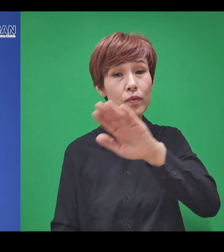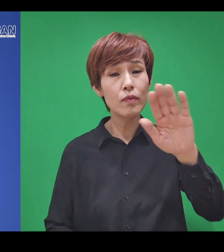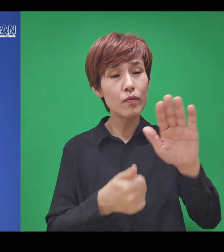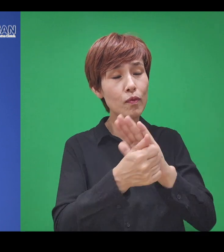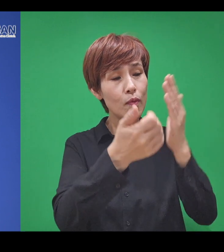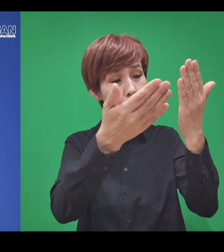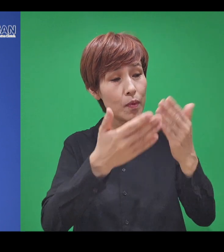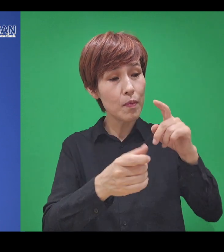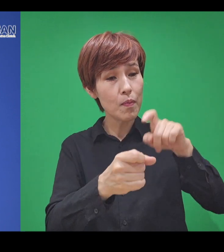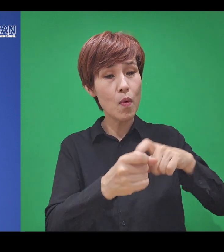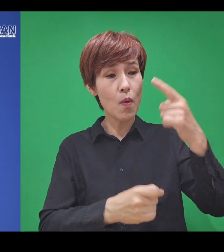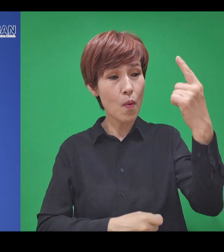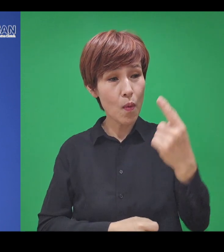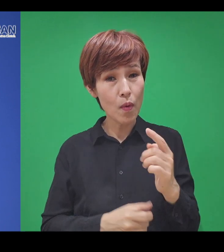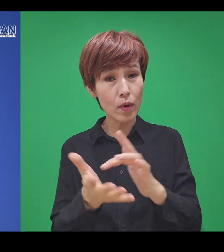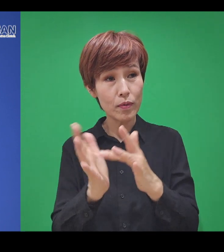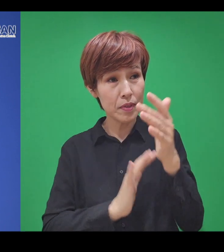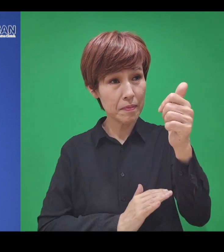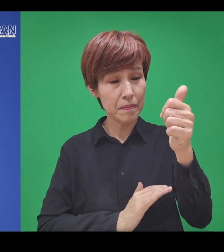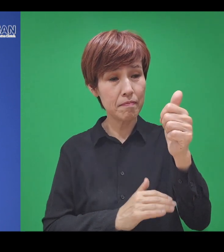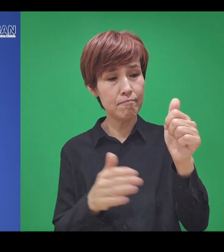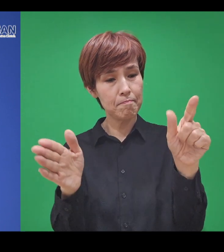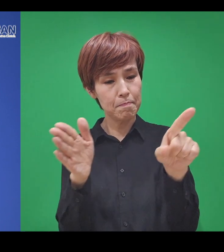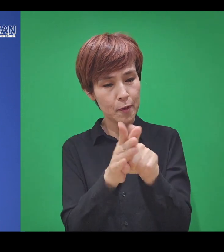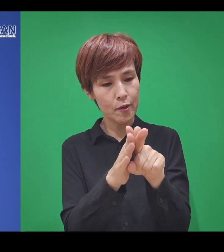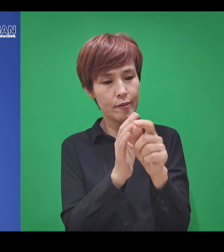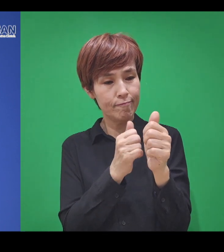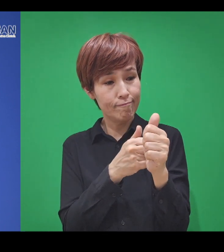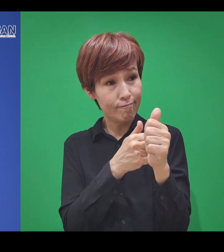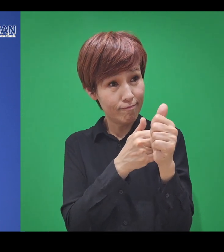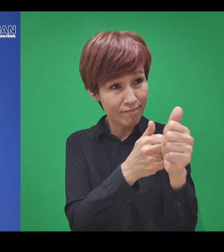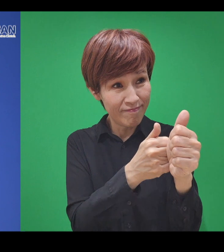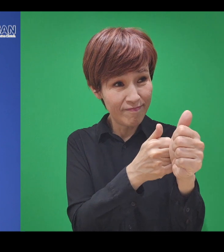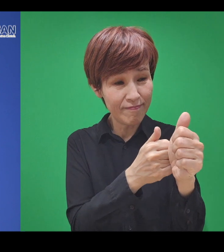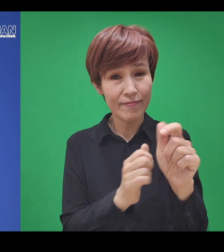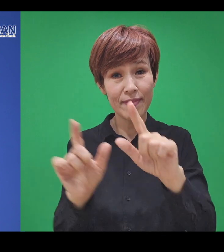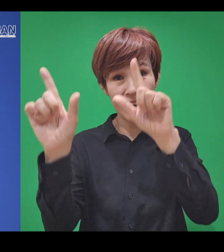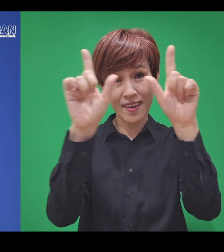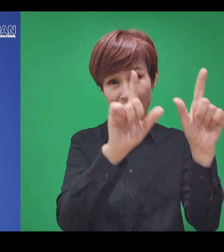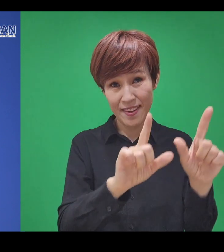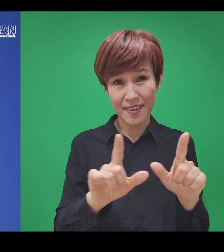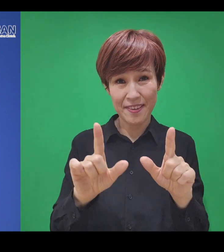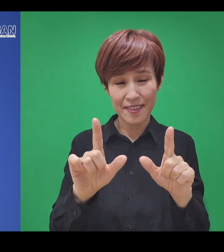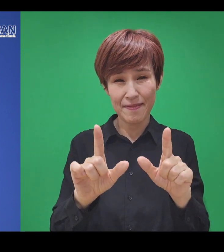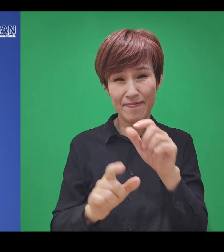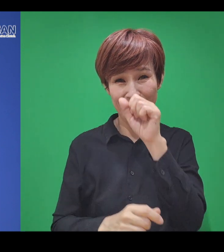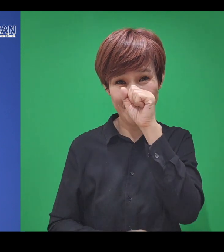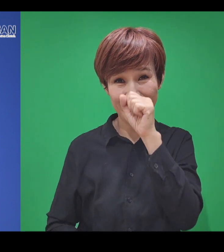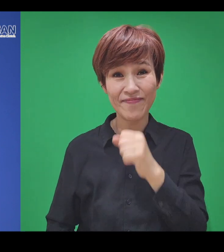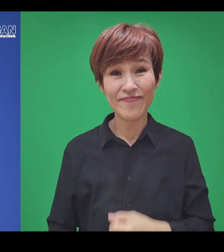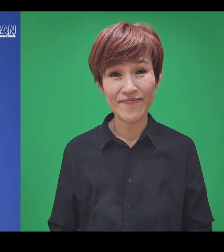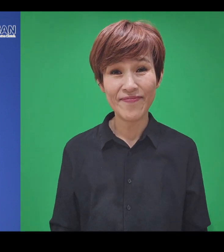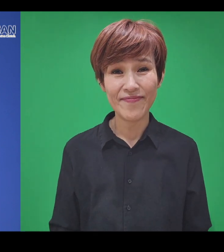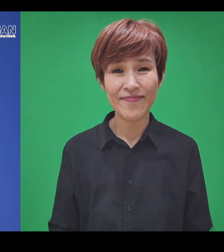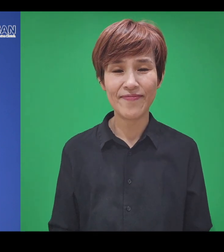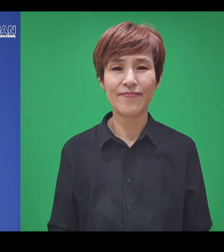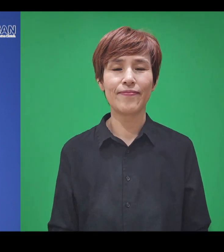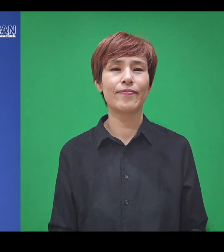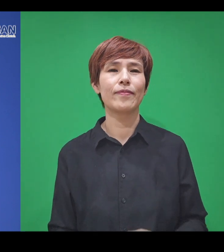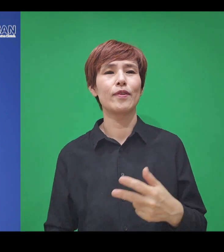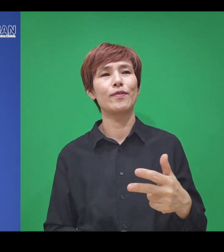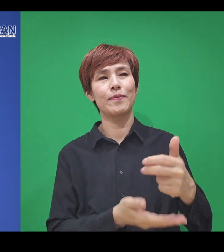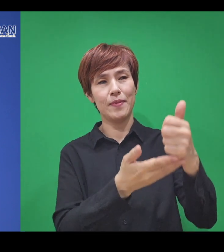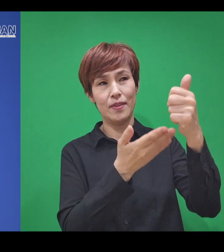오신 우리의 주님을 믿고 따르는 우리의 삶이 되면 좋겠습니다. 그리고 우리의 구주께서